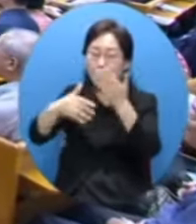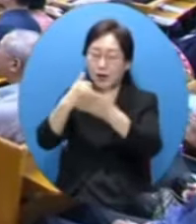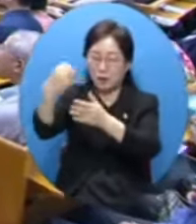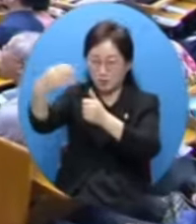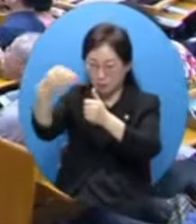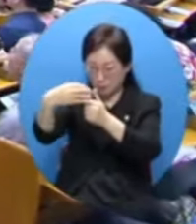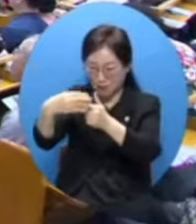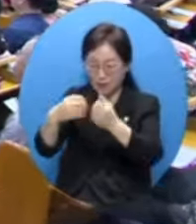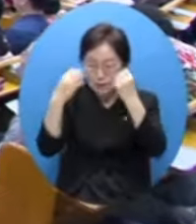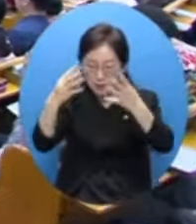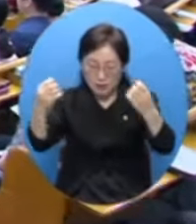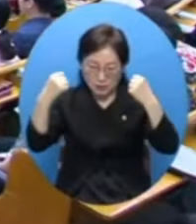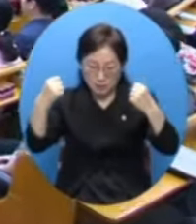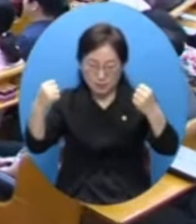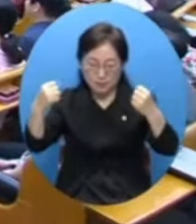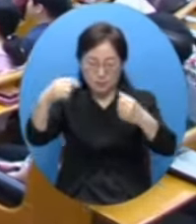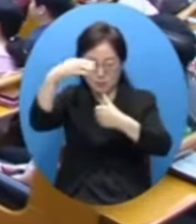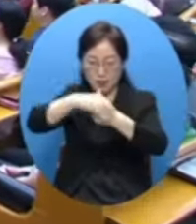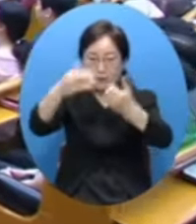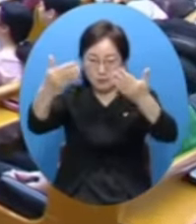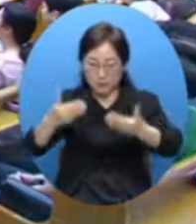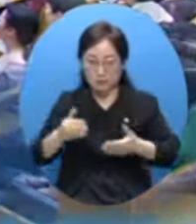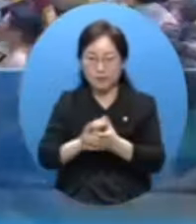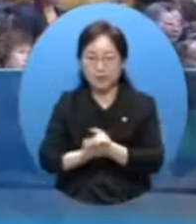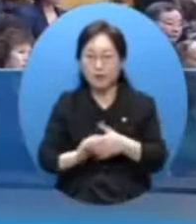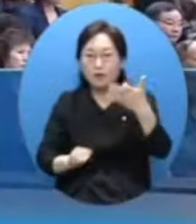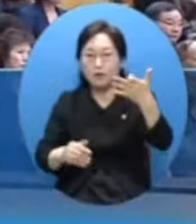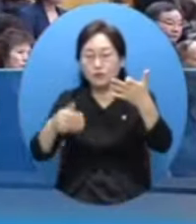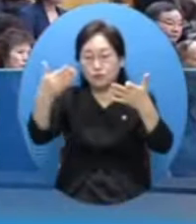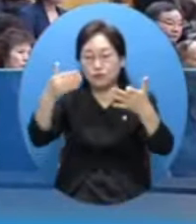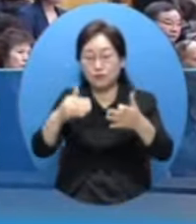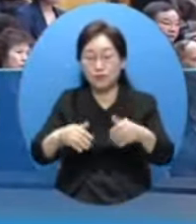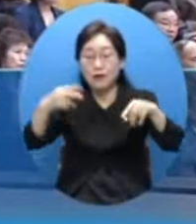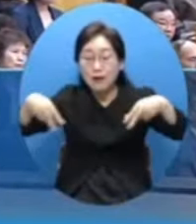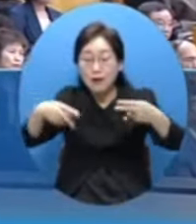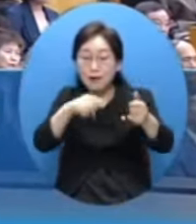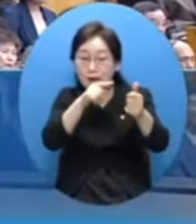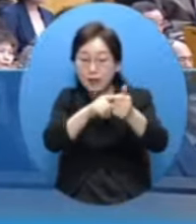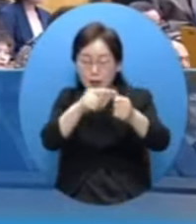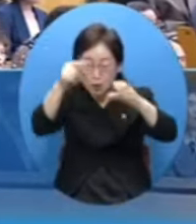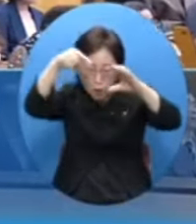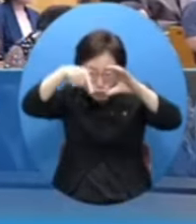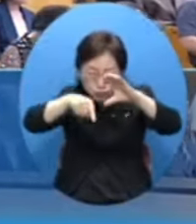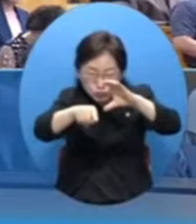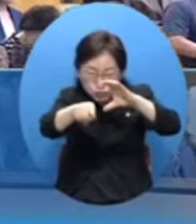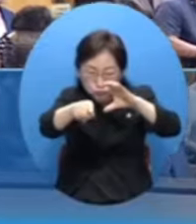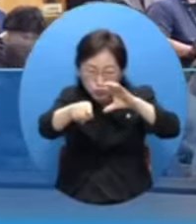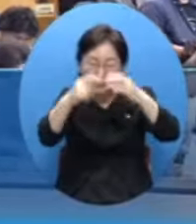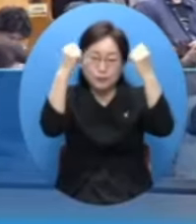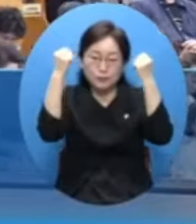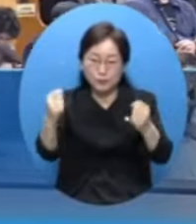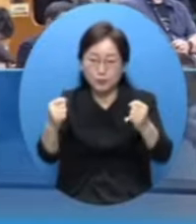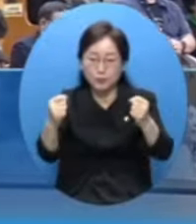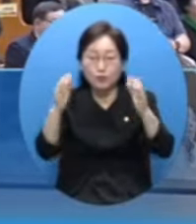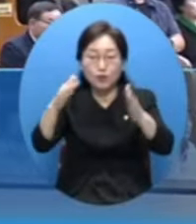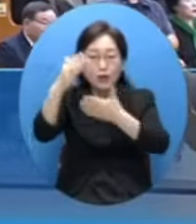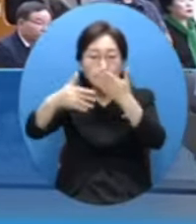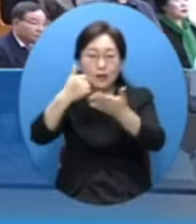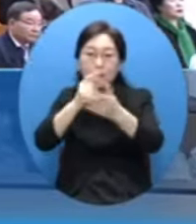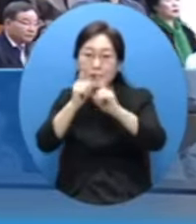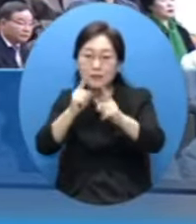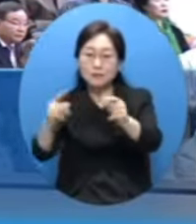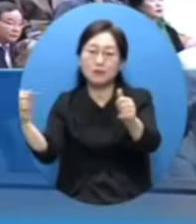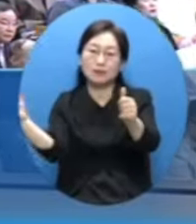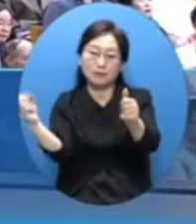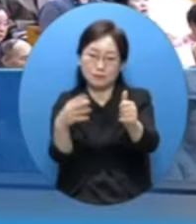사명을 부여받습니다. 19장 9절입니다 엘리야가 그곳 굴에 들어가 거기서 머물더니 야훼의 말씀이 그에게